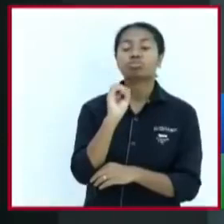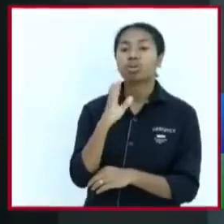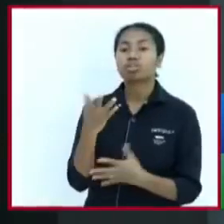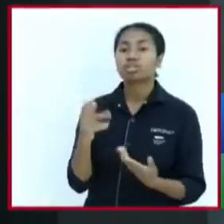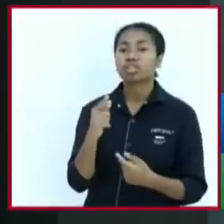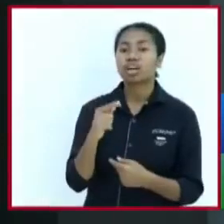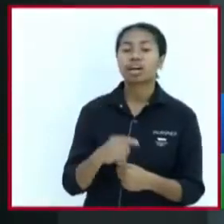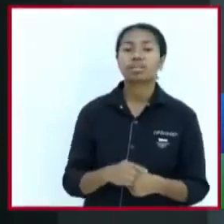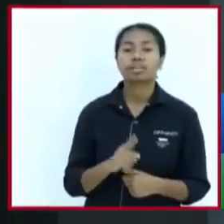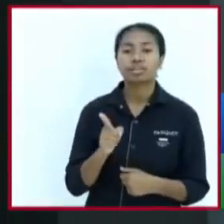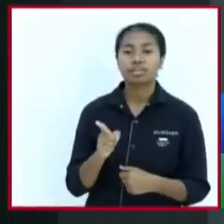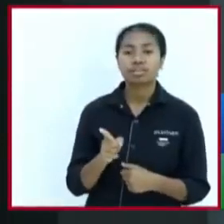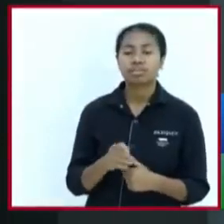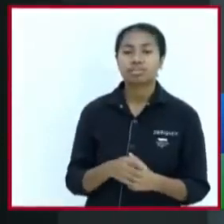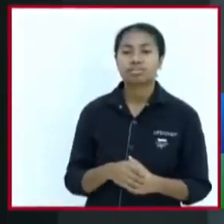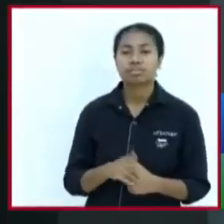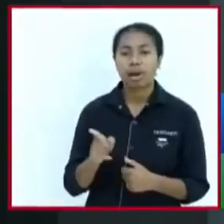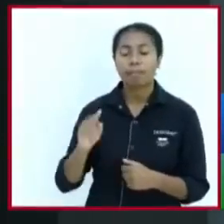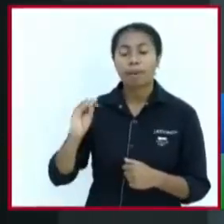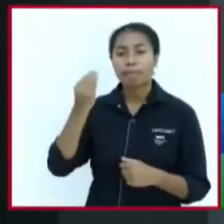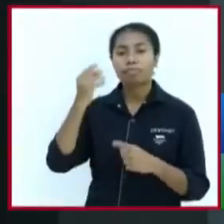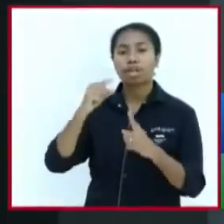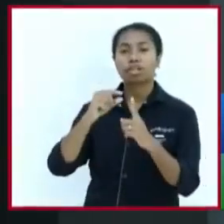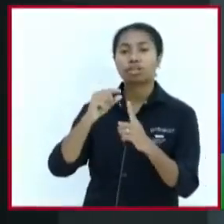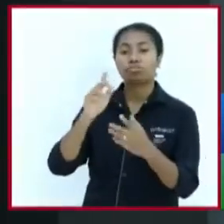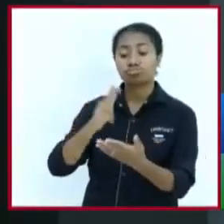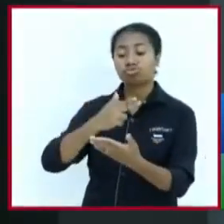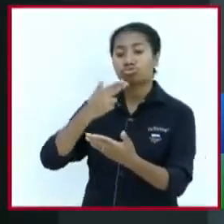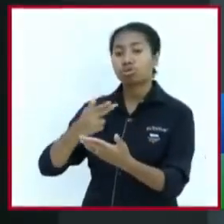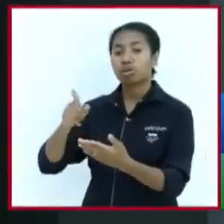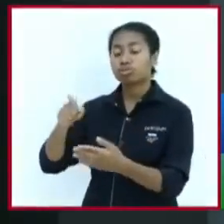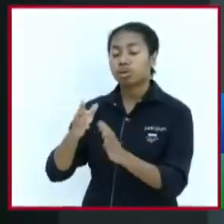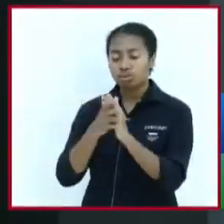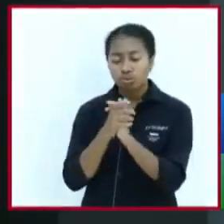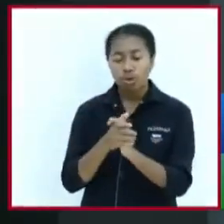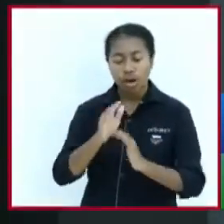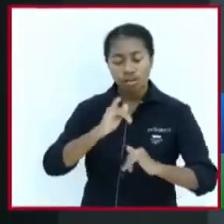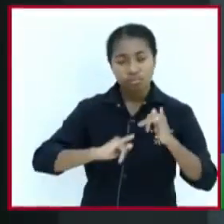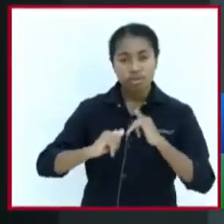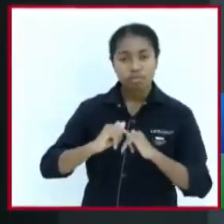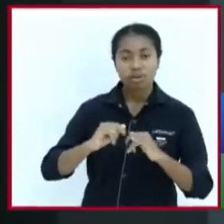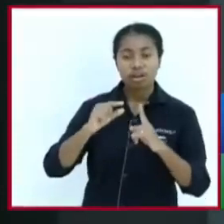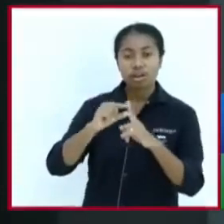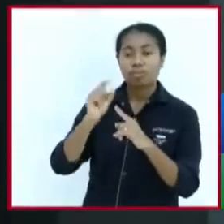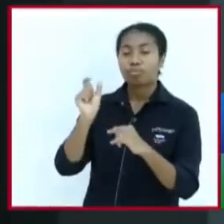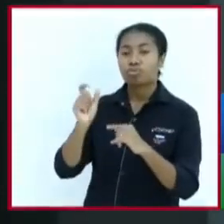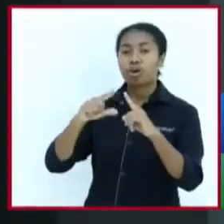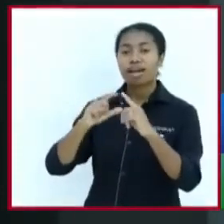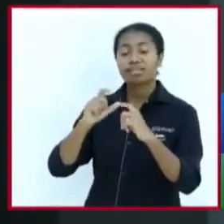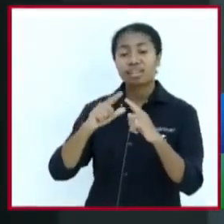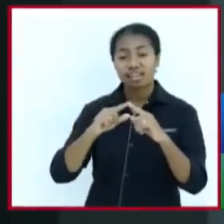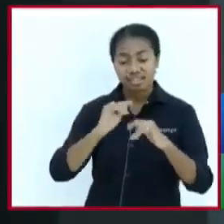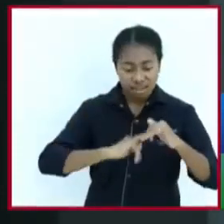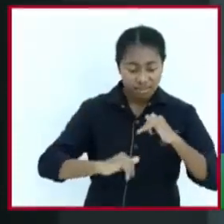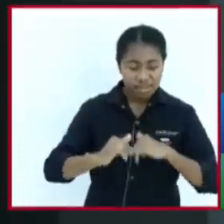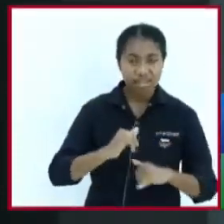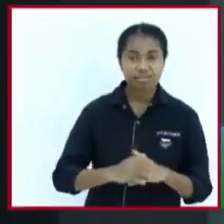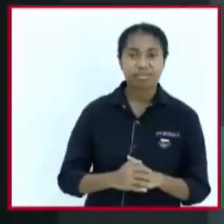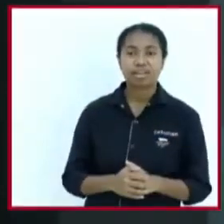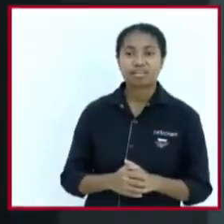Taeyang pemimpin pujiannya doa sama-sama puasa sama-sama Hai